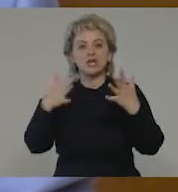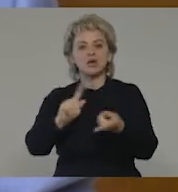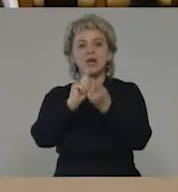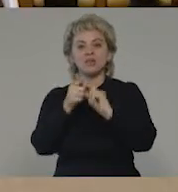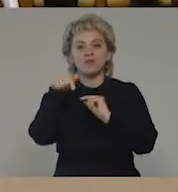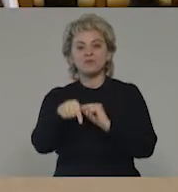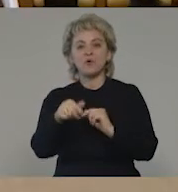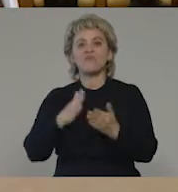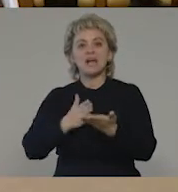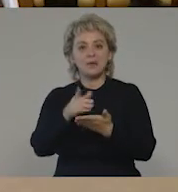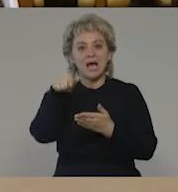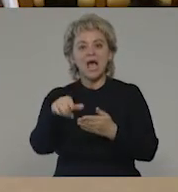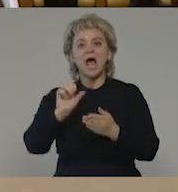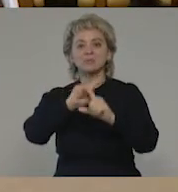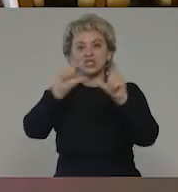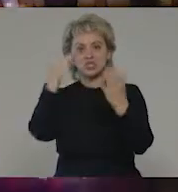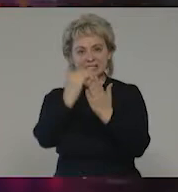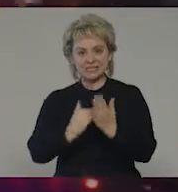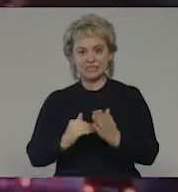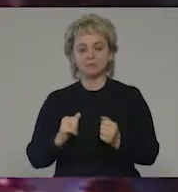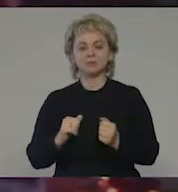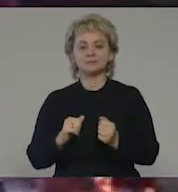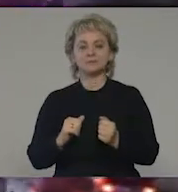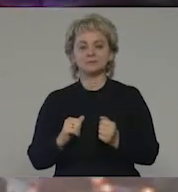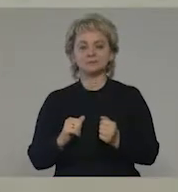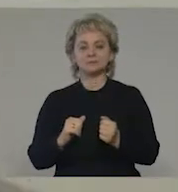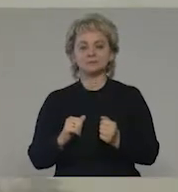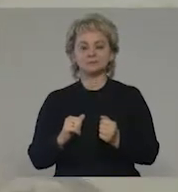реформу фарминдустрии и аптечной системы.